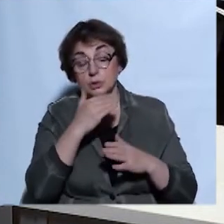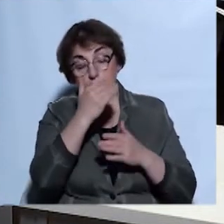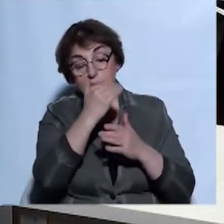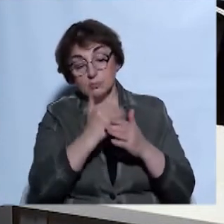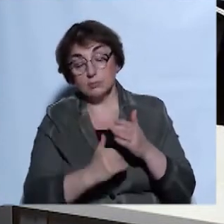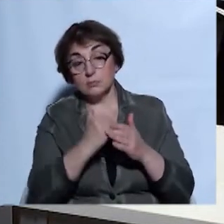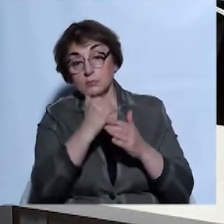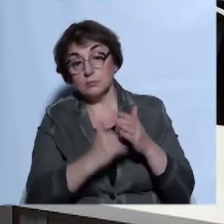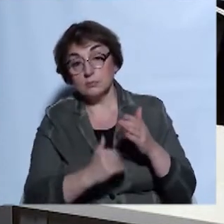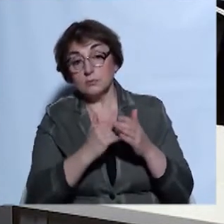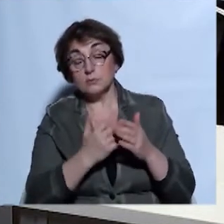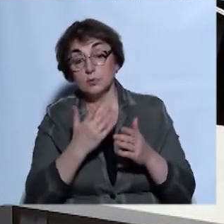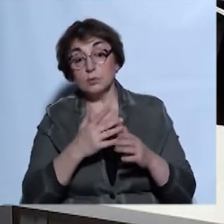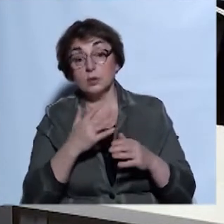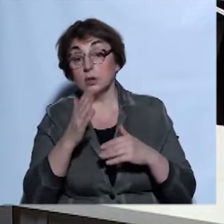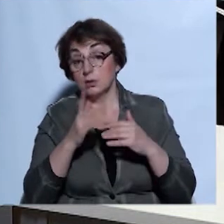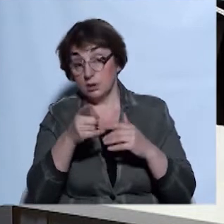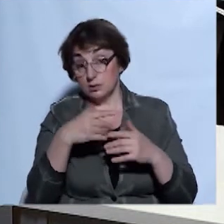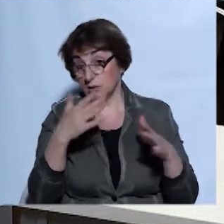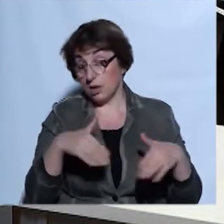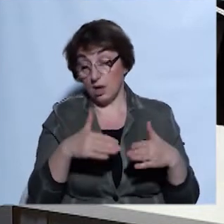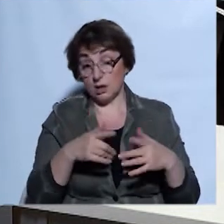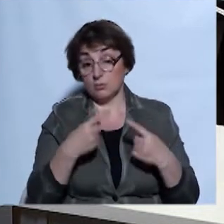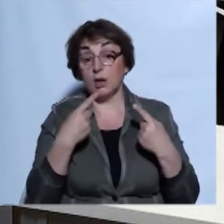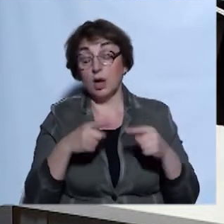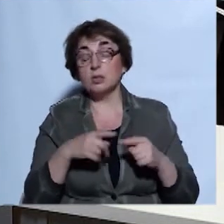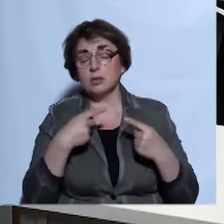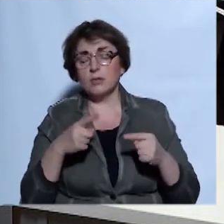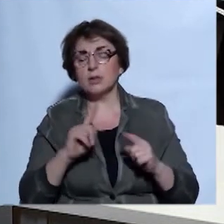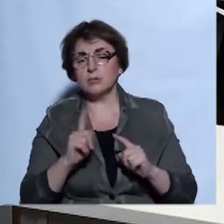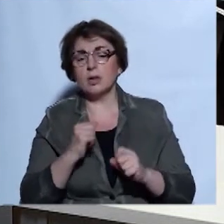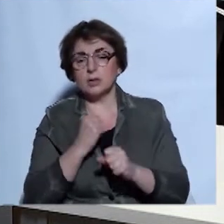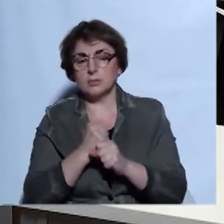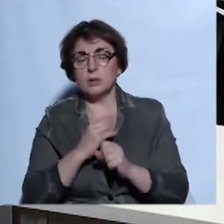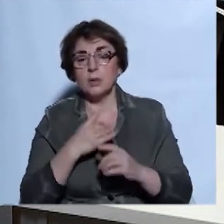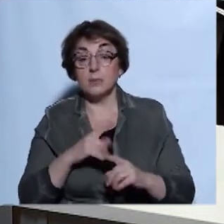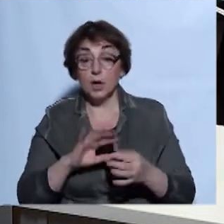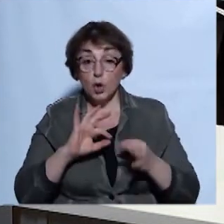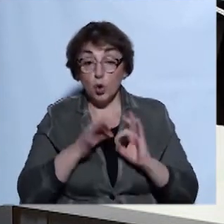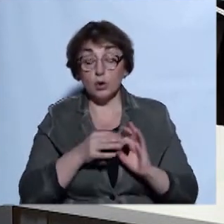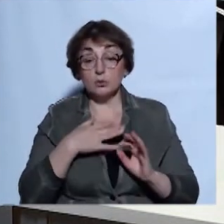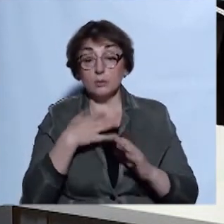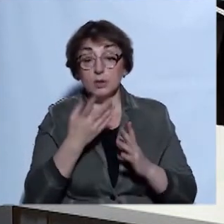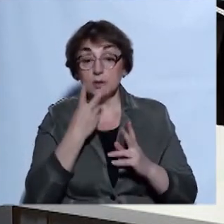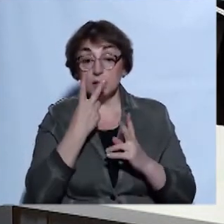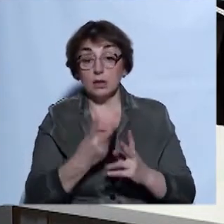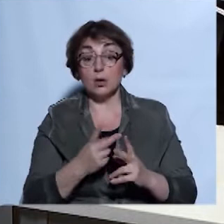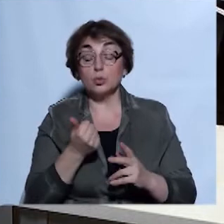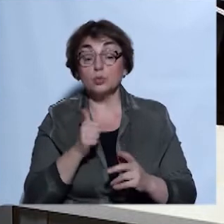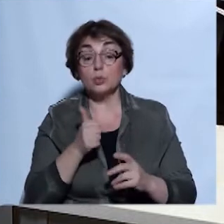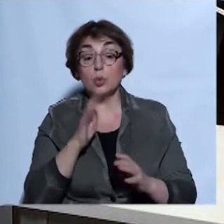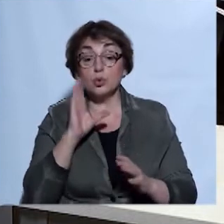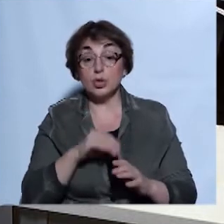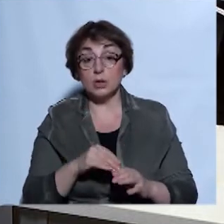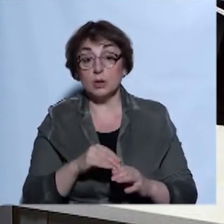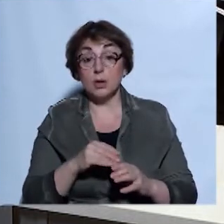ჩამოდინებისთვის. თუმცა თუ ეს ხელსაწყოც არ მოგეპოვებათ, არის სხვადასხვა ვარიანტები. კონკრეტულად მე დღეს მინდა დაგანახო, თუ როგორ